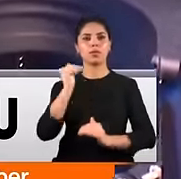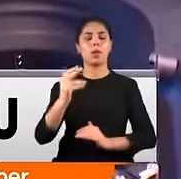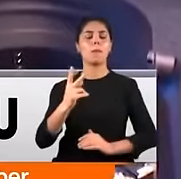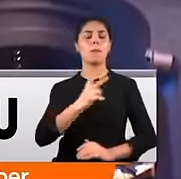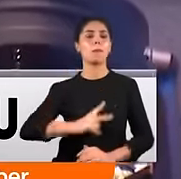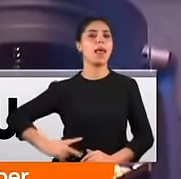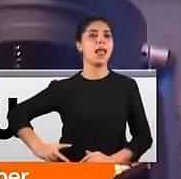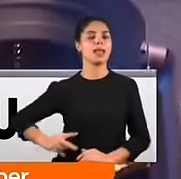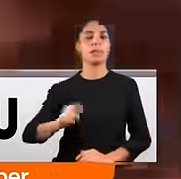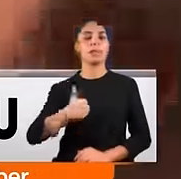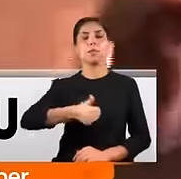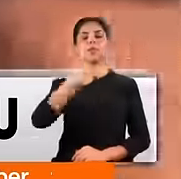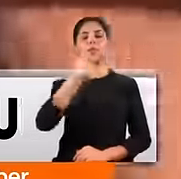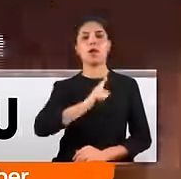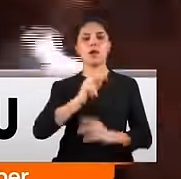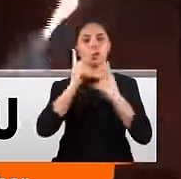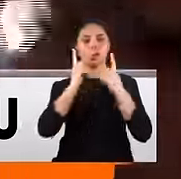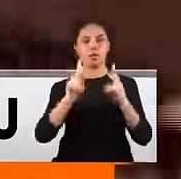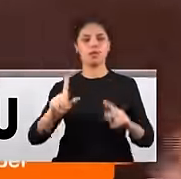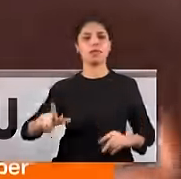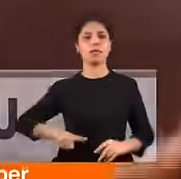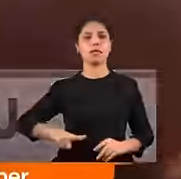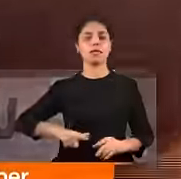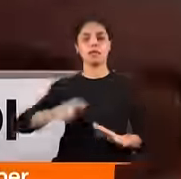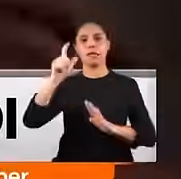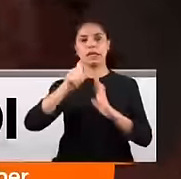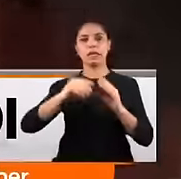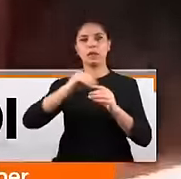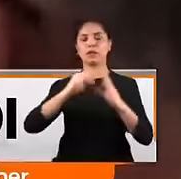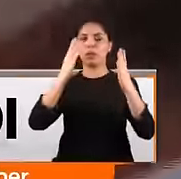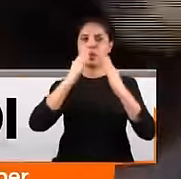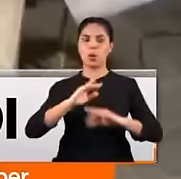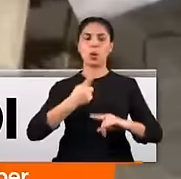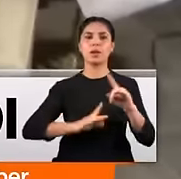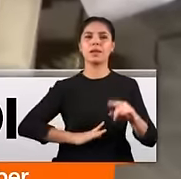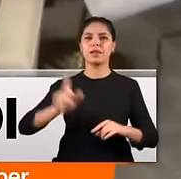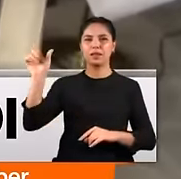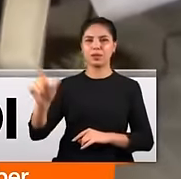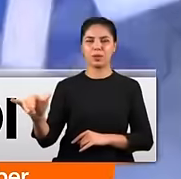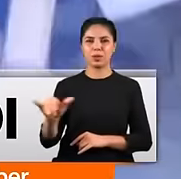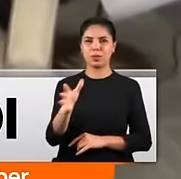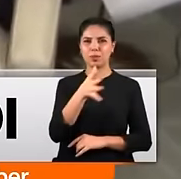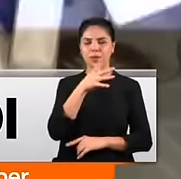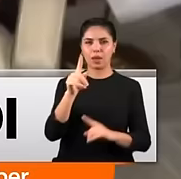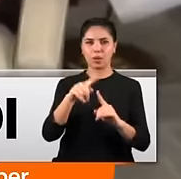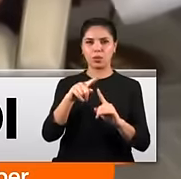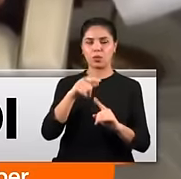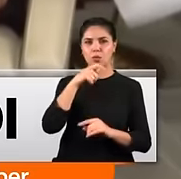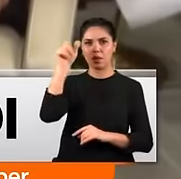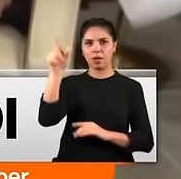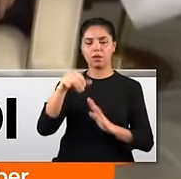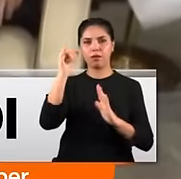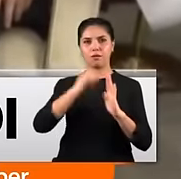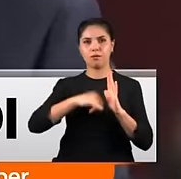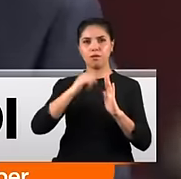adayları açıklandı. Listede İzmir yoktu. Kemal Kılıçdaroğlu'na yakınlığıyla bilinen Tunç Soyer belli ki anket sınavını